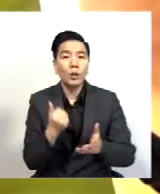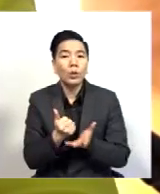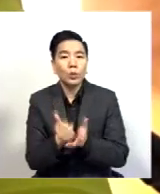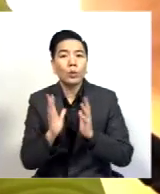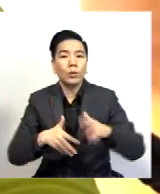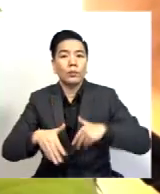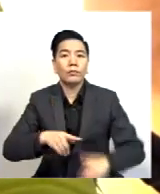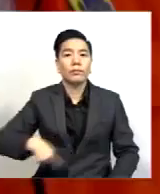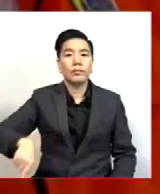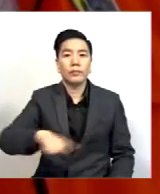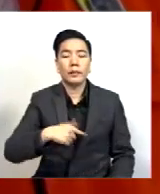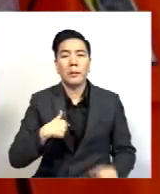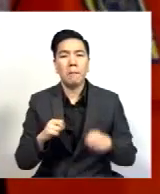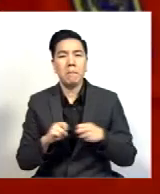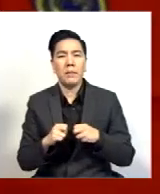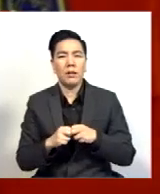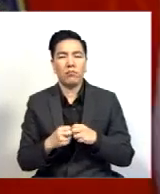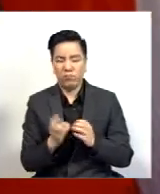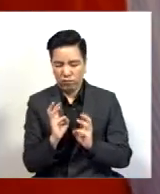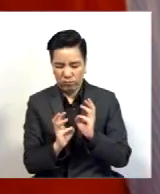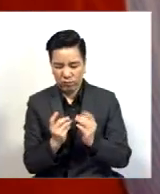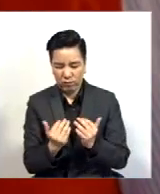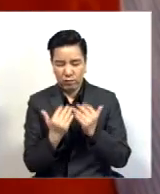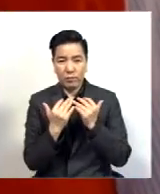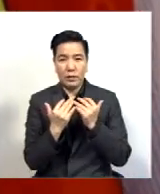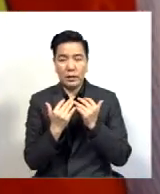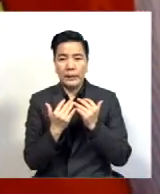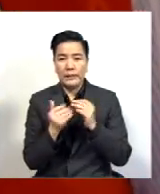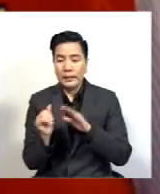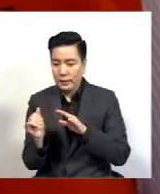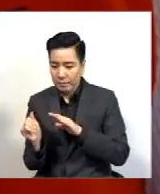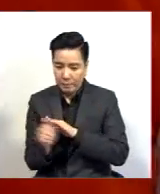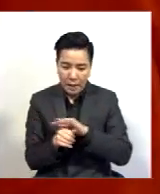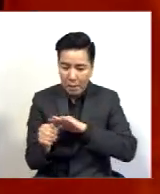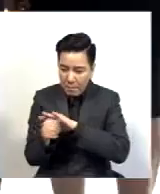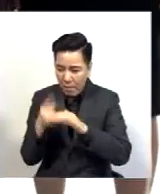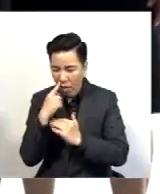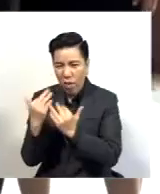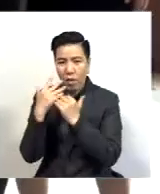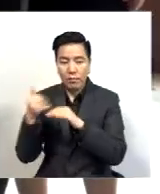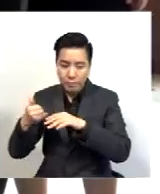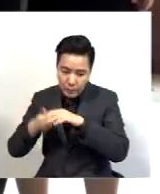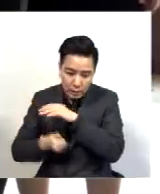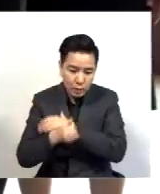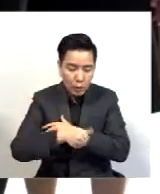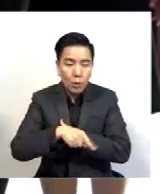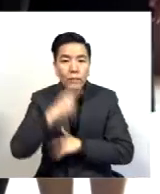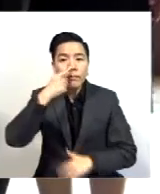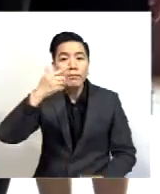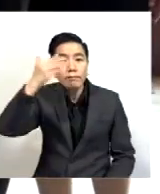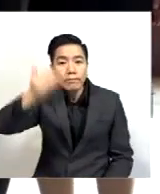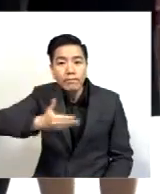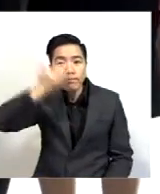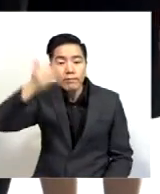ให้ประชาชนที่อยู่ในพื้นที่ที่มีปัญหาเรื่องของฝุ่นละอองเนี่ยได้หลบเลี่ยงพื้นที่ที่มีฝุ่นละอองหนาแน่นแล้วก็มาอยู่ในพื้นที่